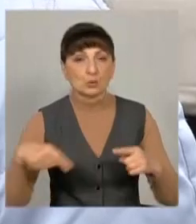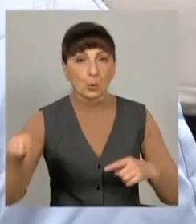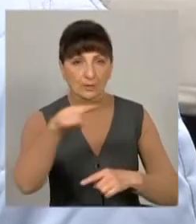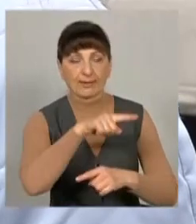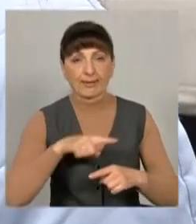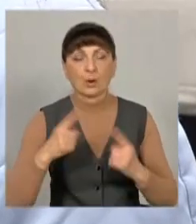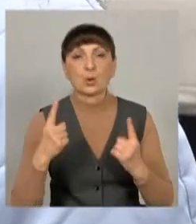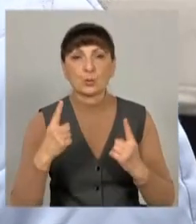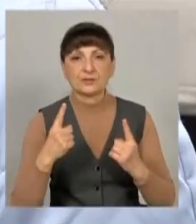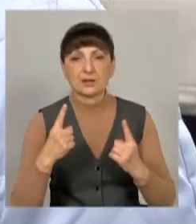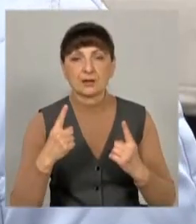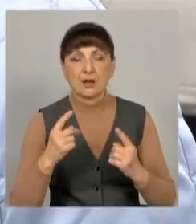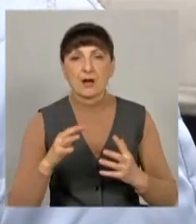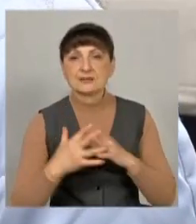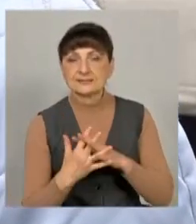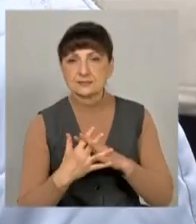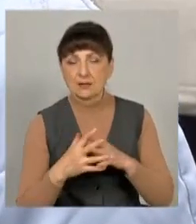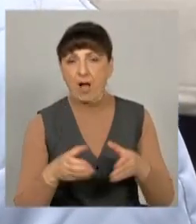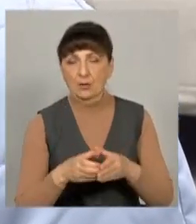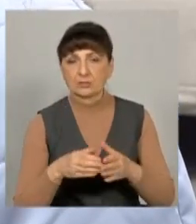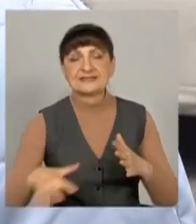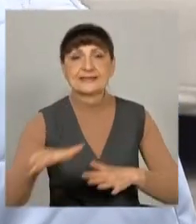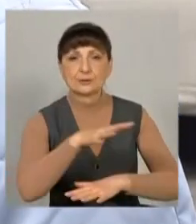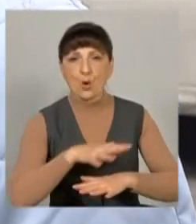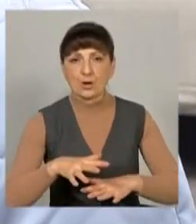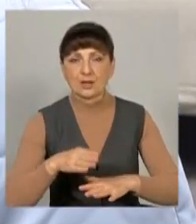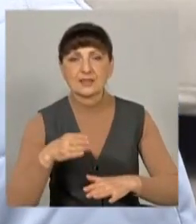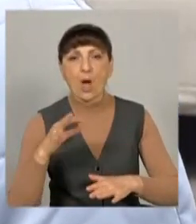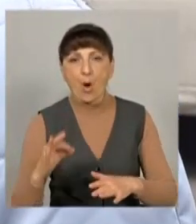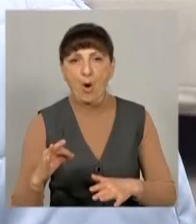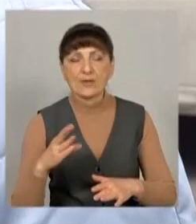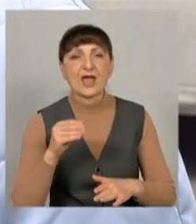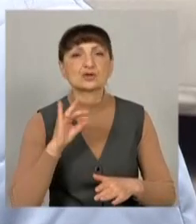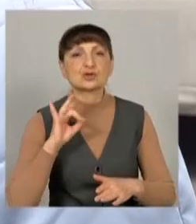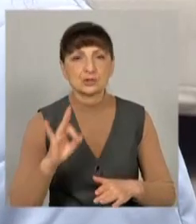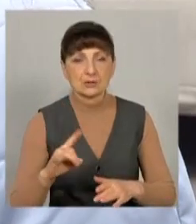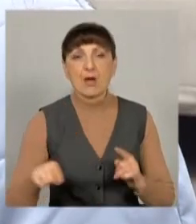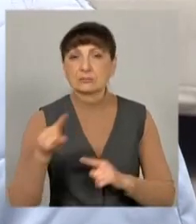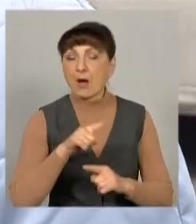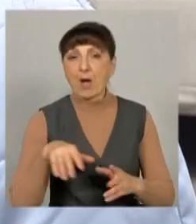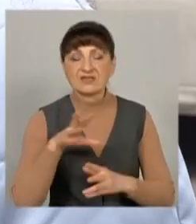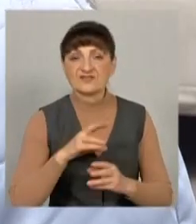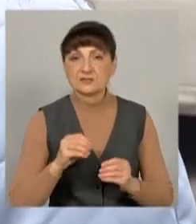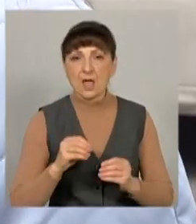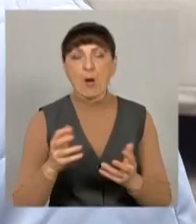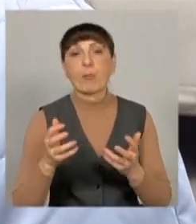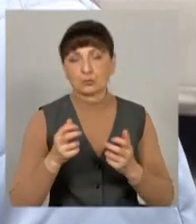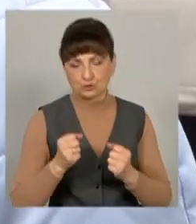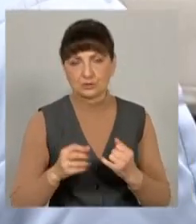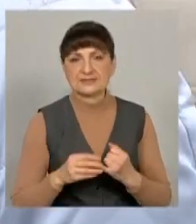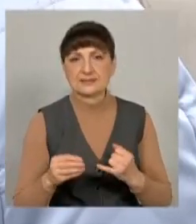например, крупные у нас, кроме этого, есть на территории Туа-Айыршыр. Там они все почти